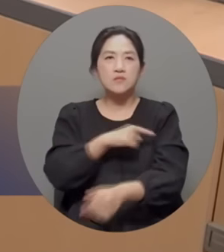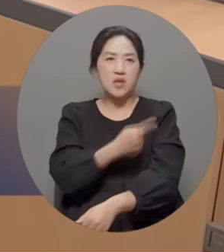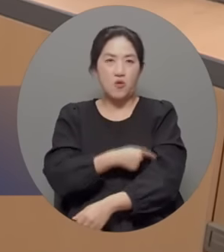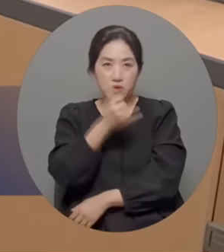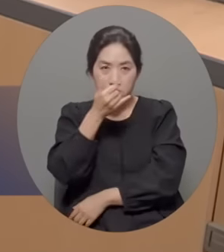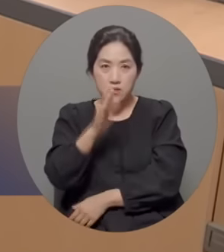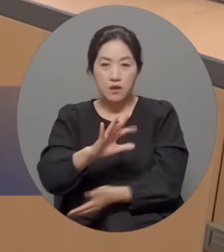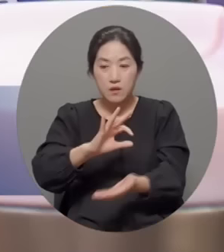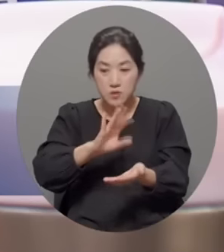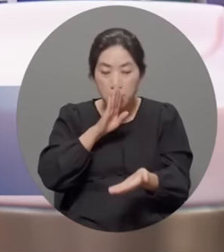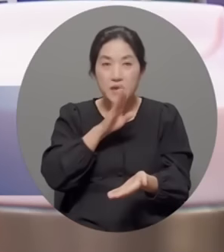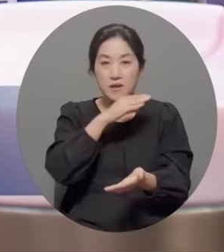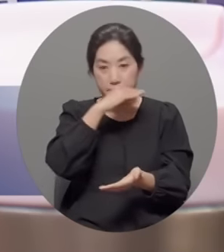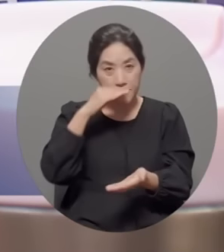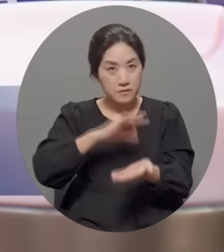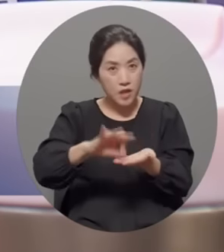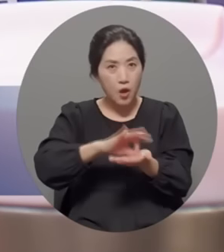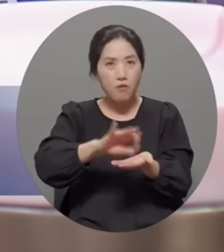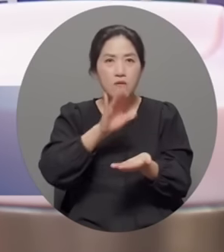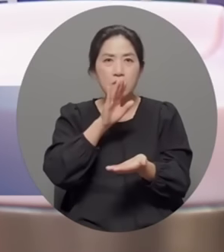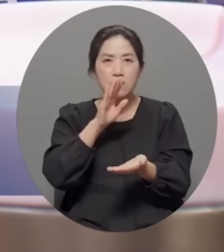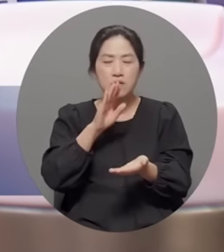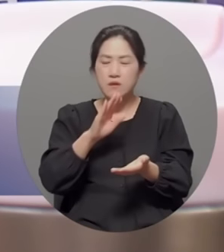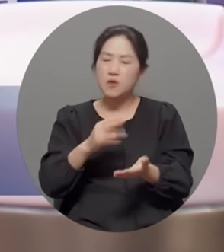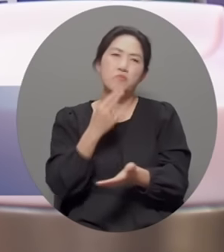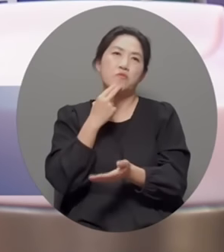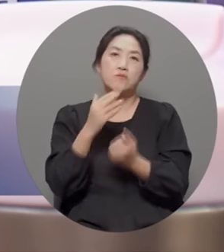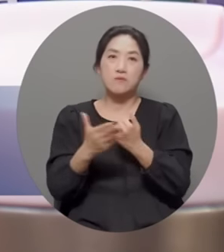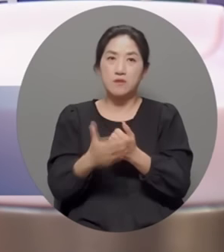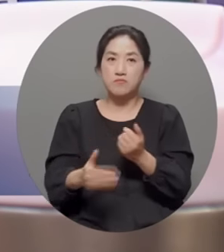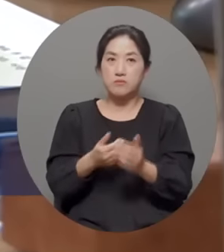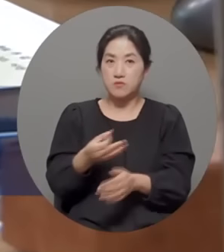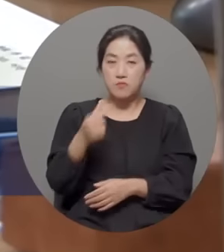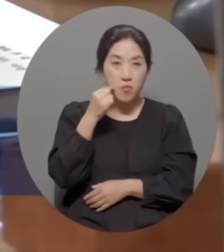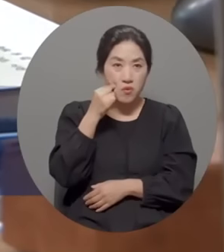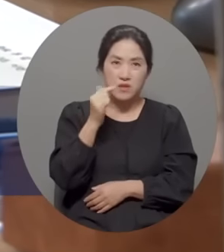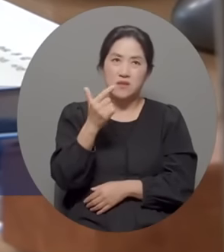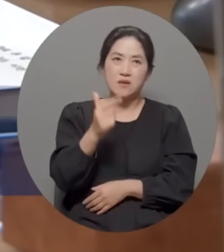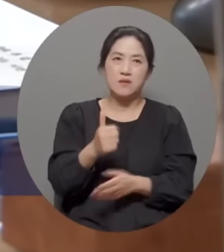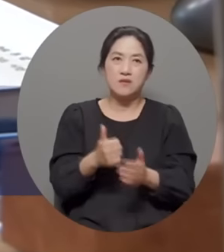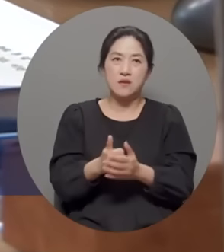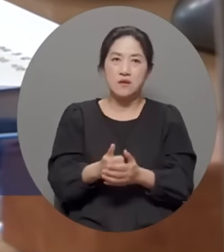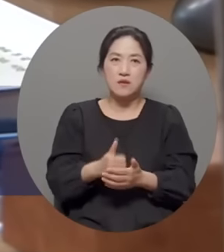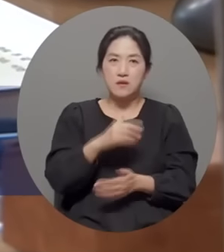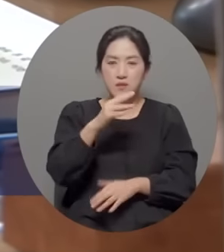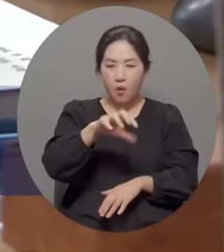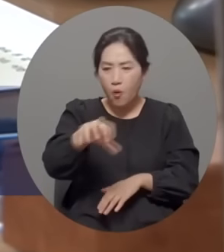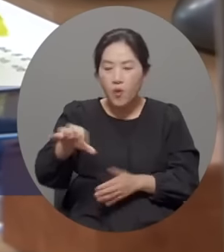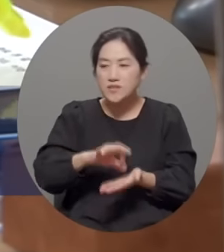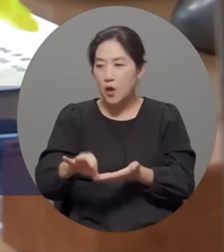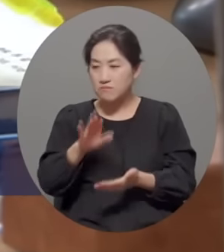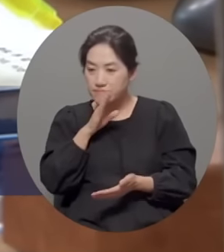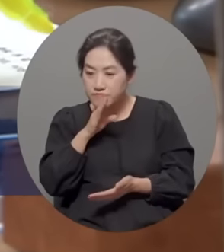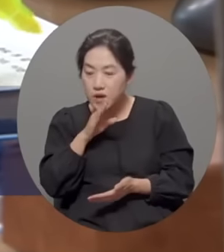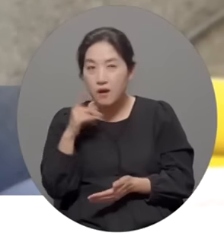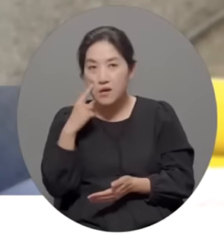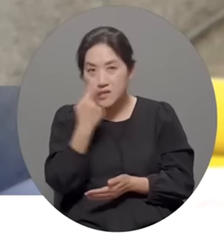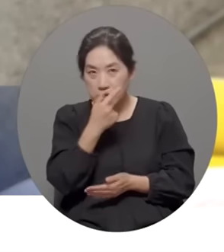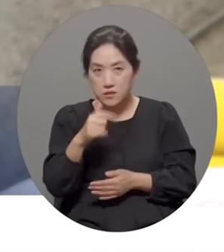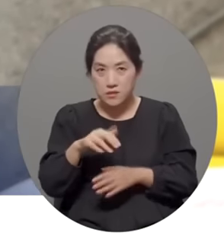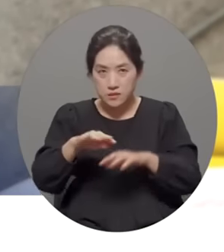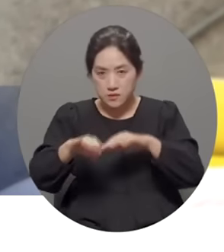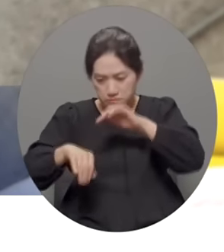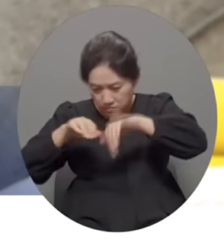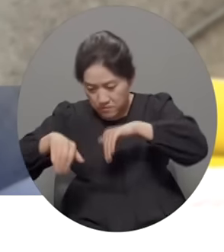그걸 실제 사용 자체가 그분들은 이제 그렇게 사용 안 했다 해가지고 잠깐만 이제 어디에 사용하는지까지 저희가 뭐 개입을 해가지고 할 수